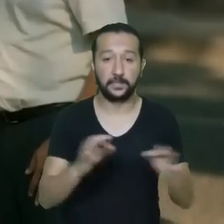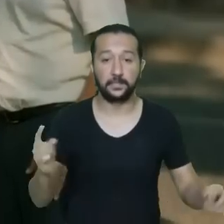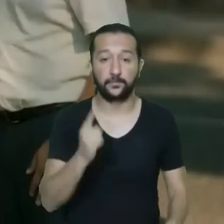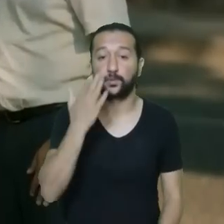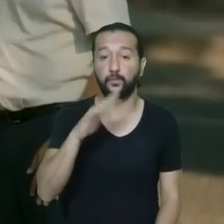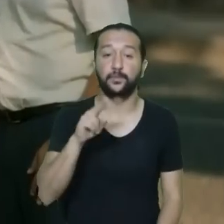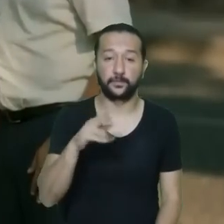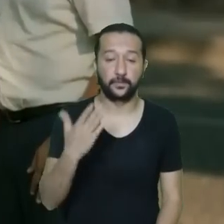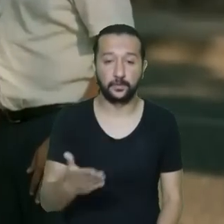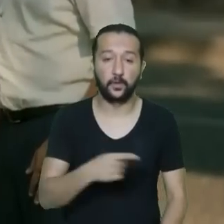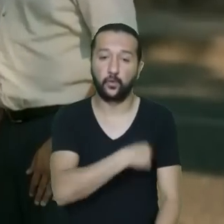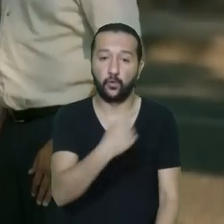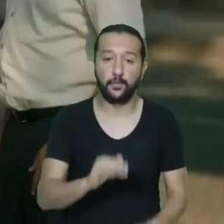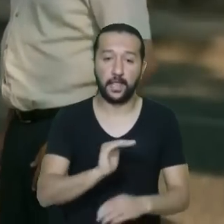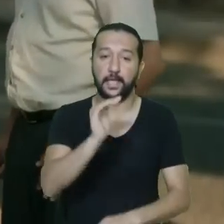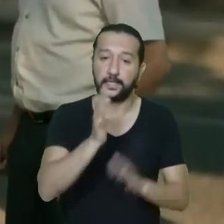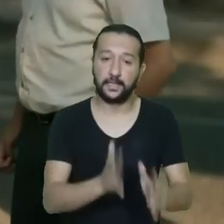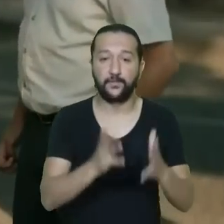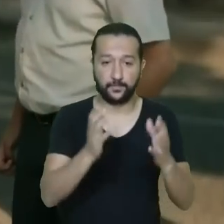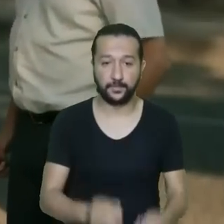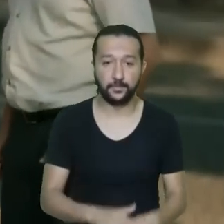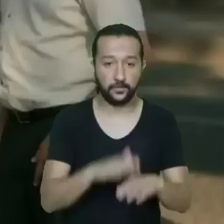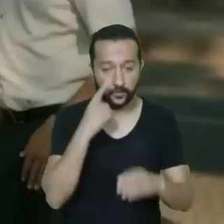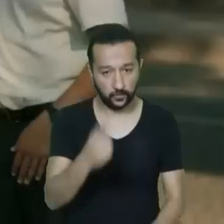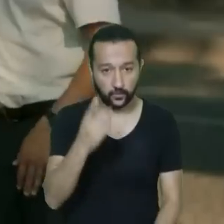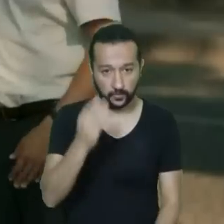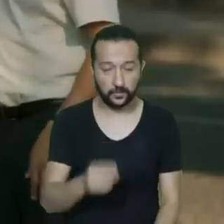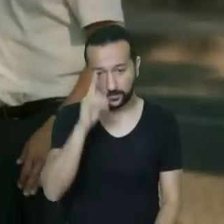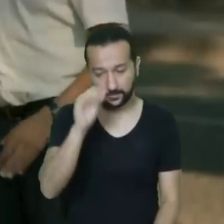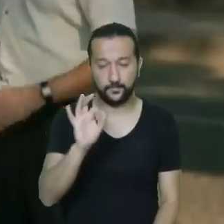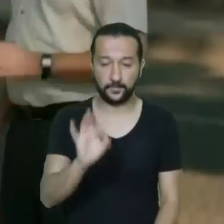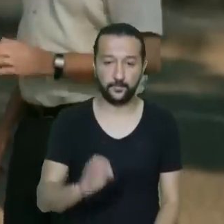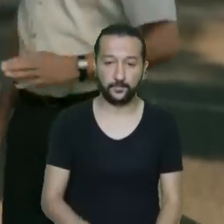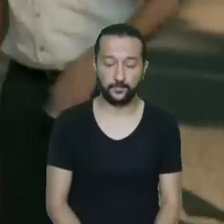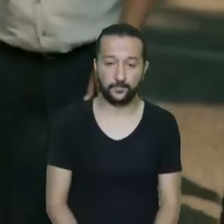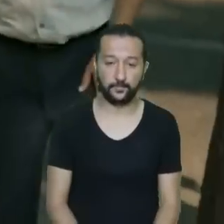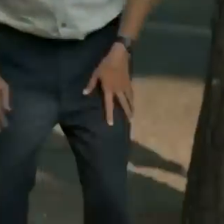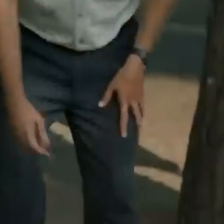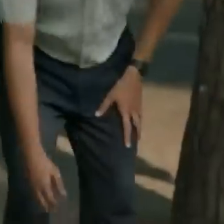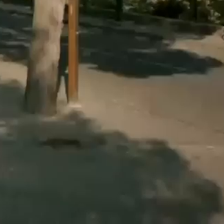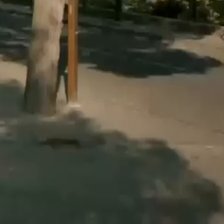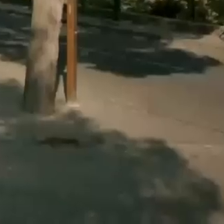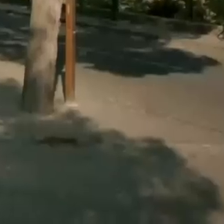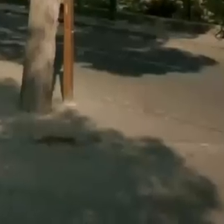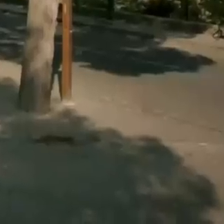şey yokmuş gibi normal yaşantımız devam edeceğiz. Onu görün. Aynen. Aynen. Hiçbir şey yokmuş gibi.